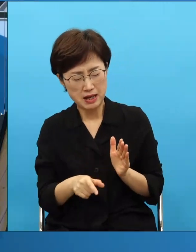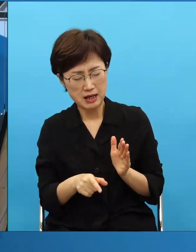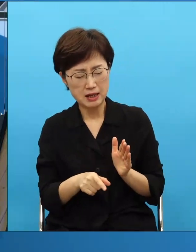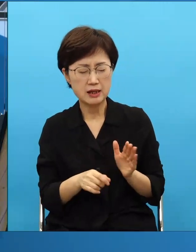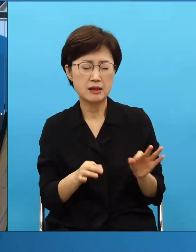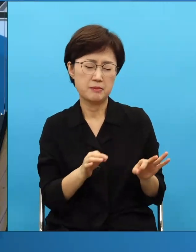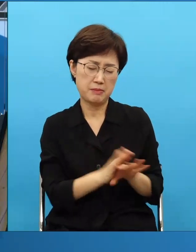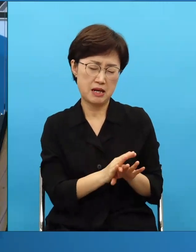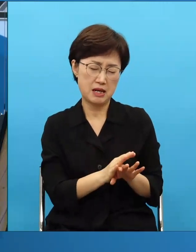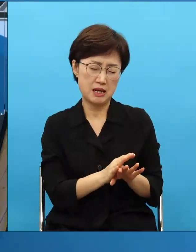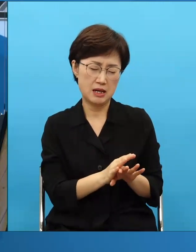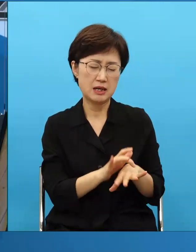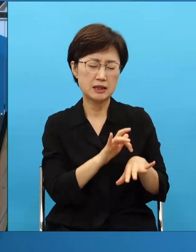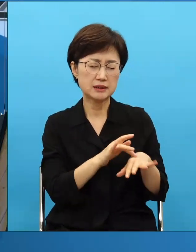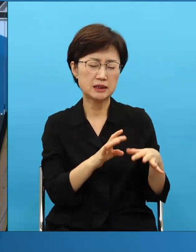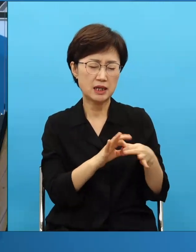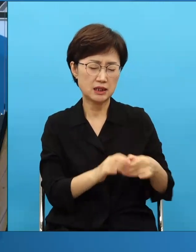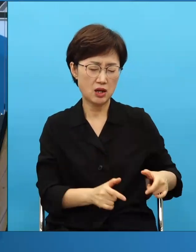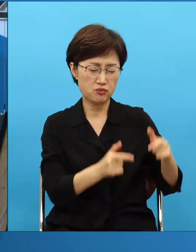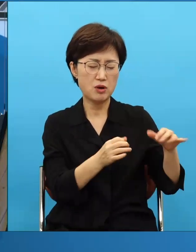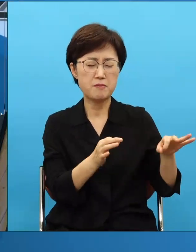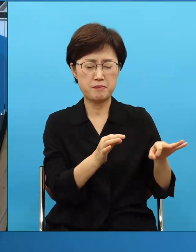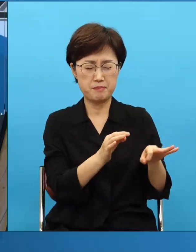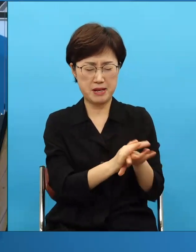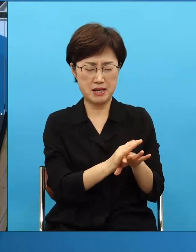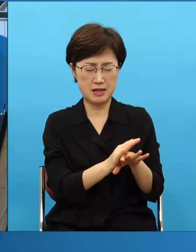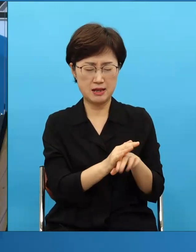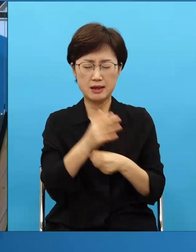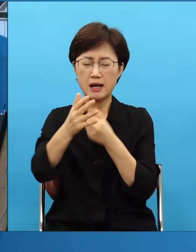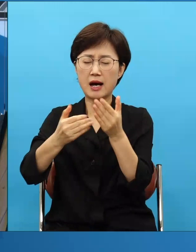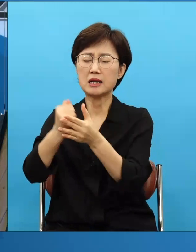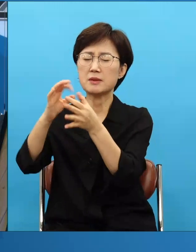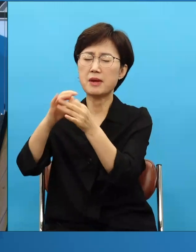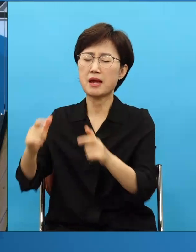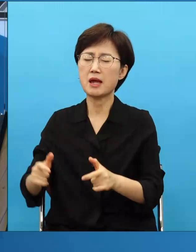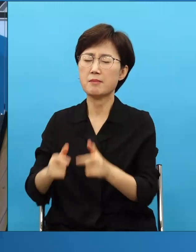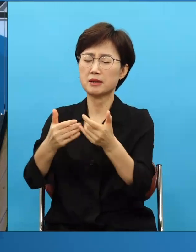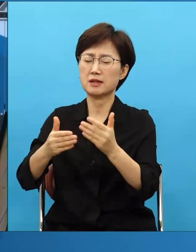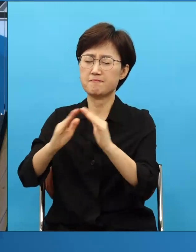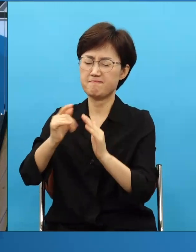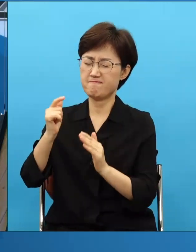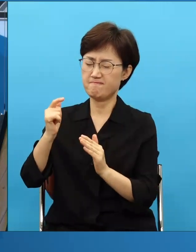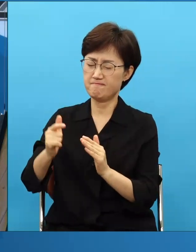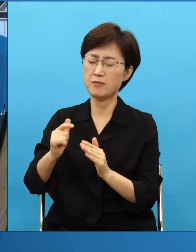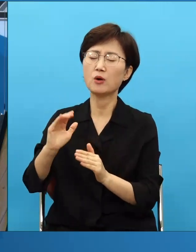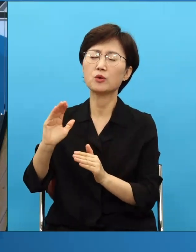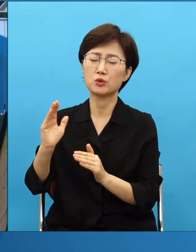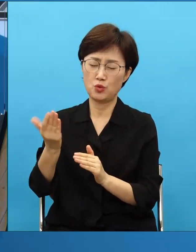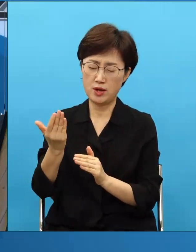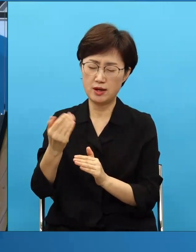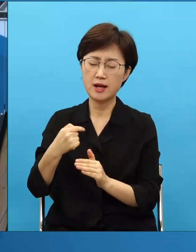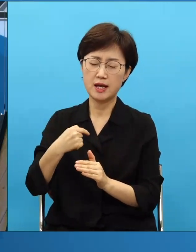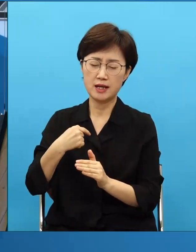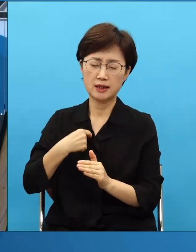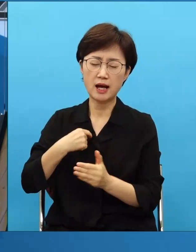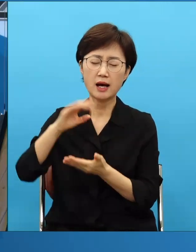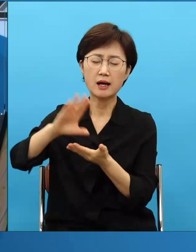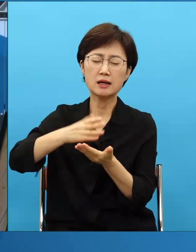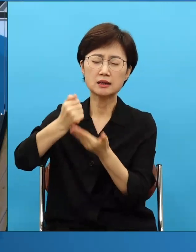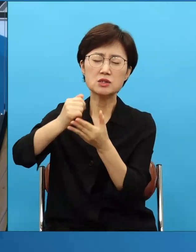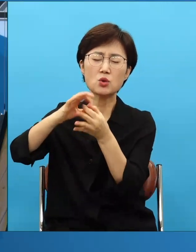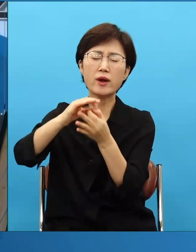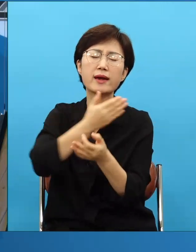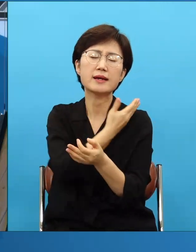하나님의 망대가 견고하게 세워져서 그리스도의 참 제자여 정인되도록 우리의 영적 상태를 고치시고